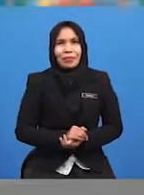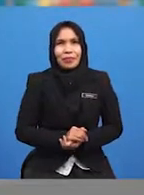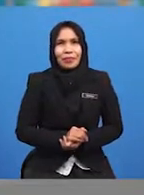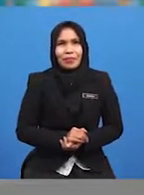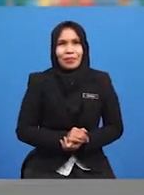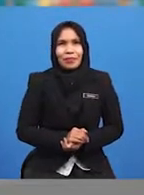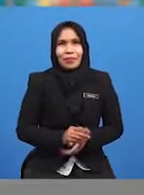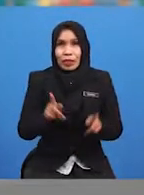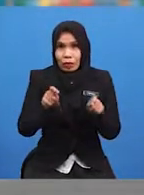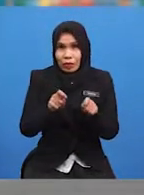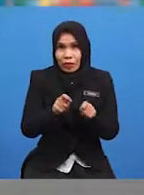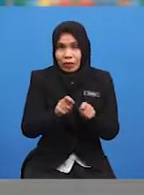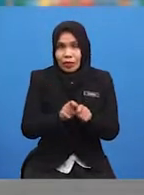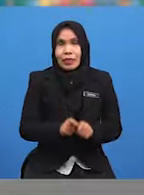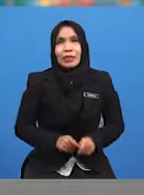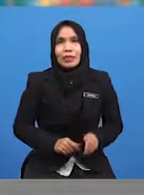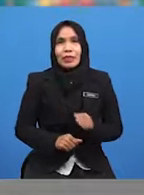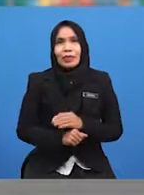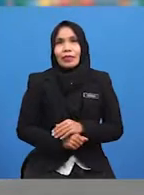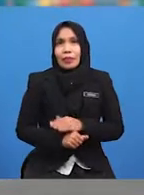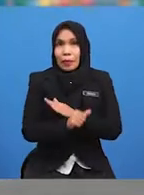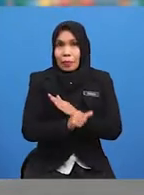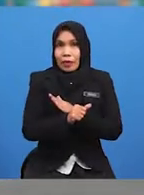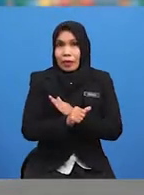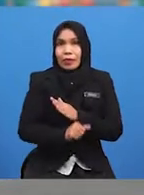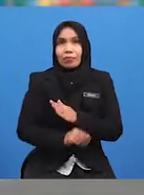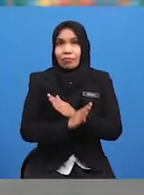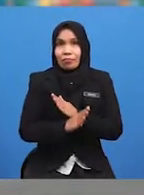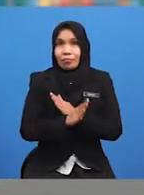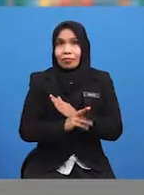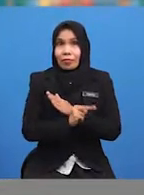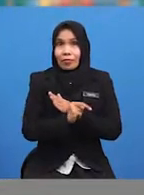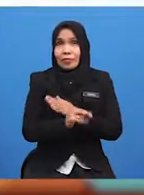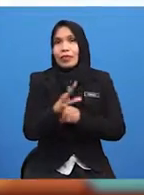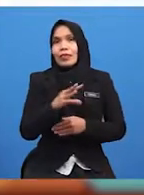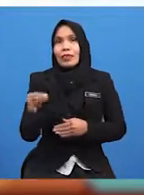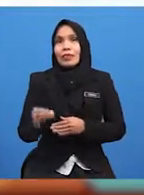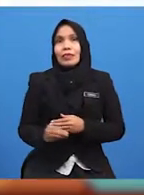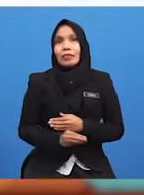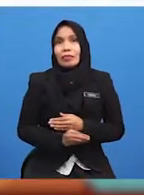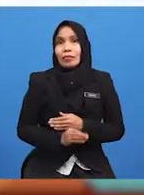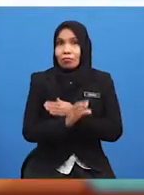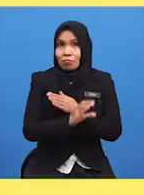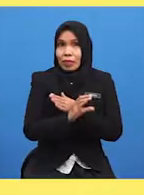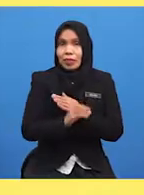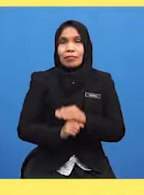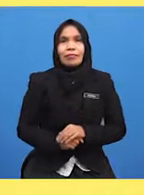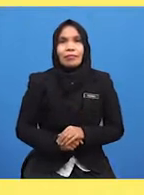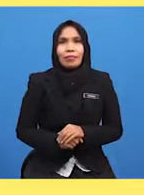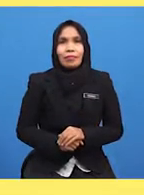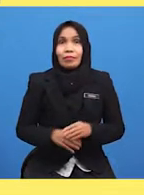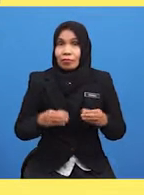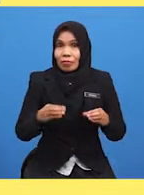negeri-negeri Melayu seperti perak Selangor negeri sembilan dan Pahang tepat sekali